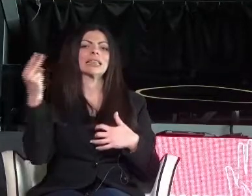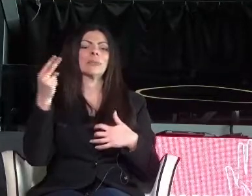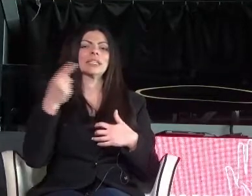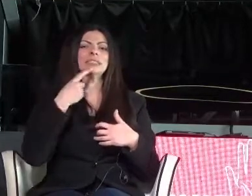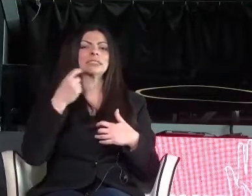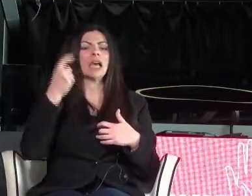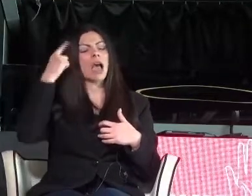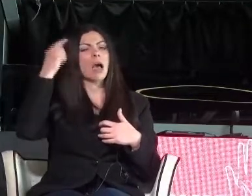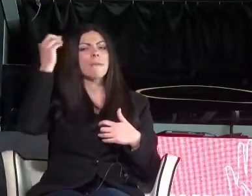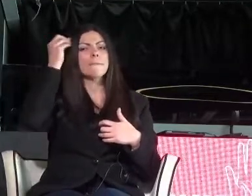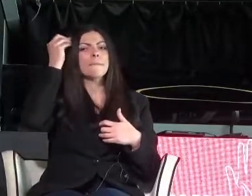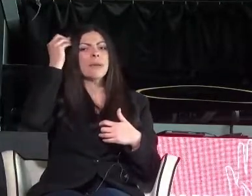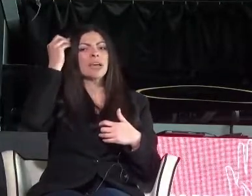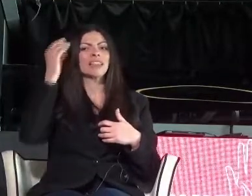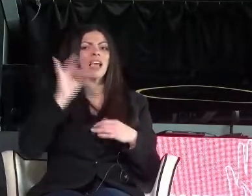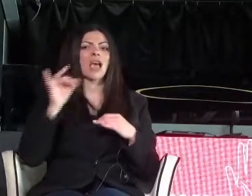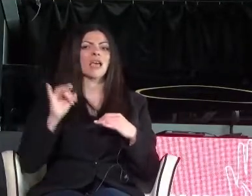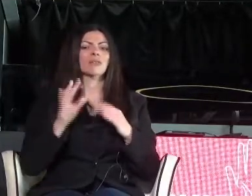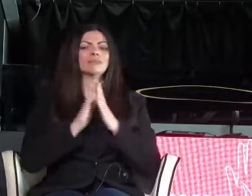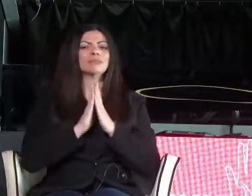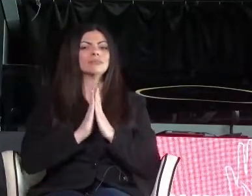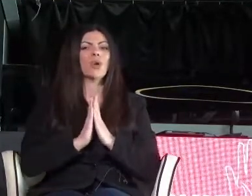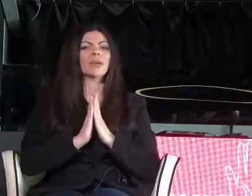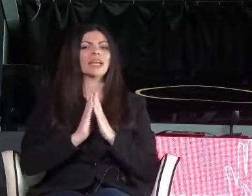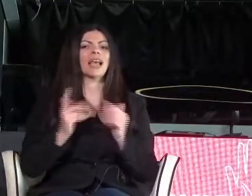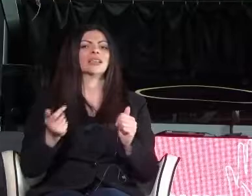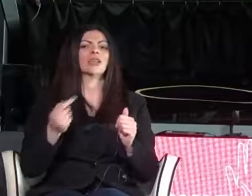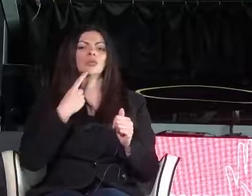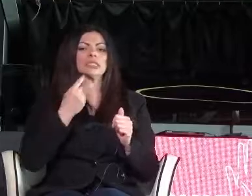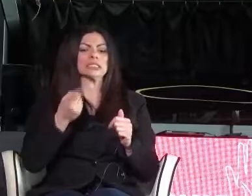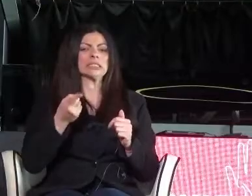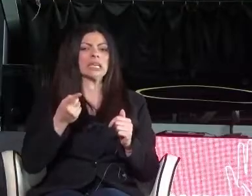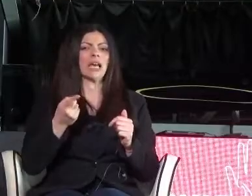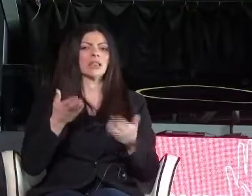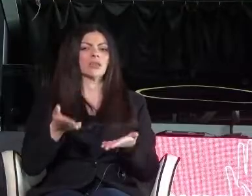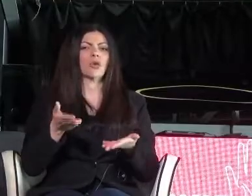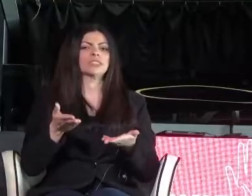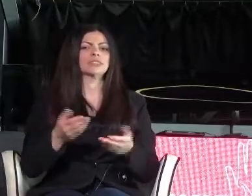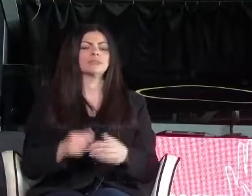помирението и за влиянието на тези процеси върху поколенията.